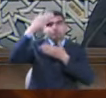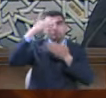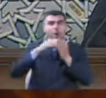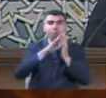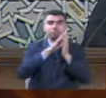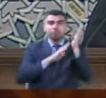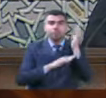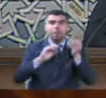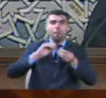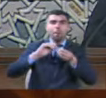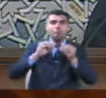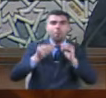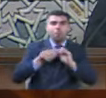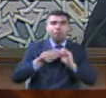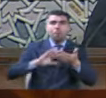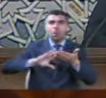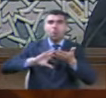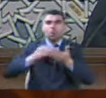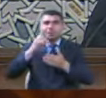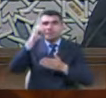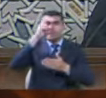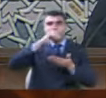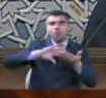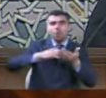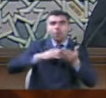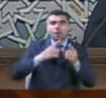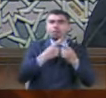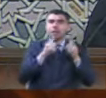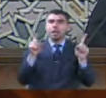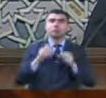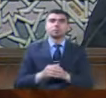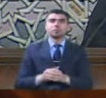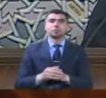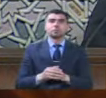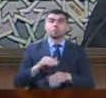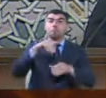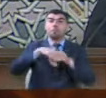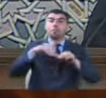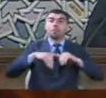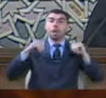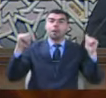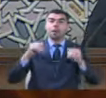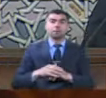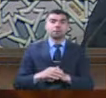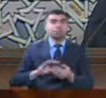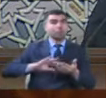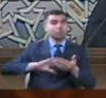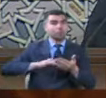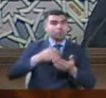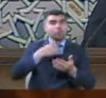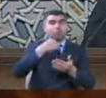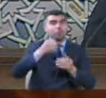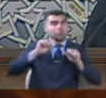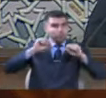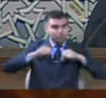ومعالجة إشكالياته ومواجهة تحدياته. إن مجلس النواب ينبغي أن يظل